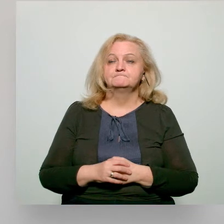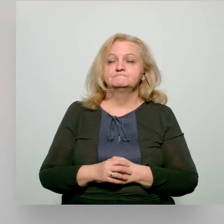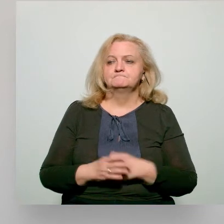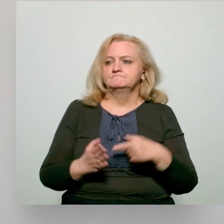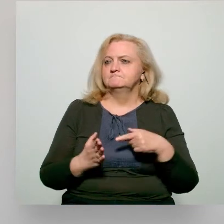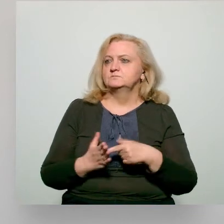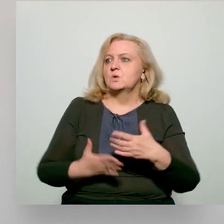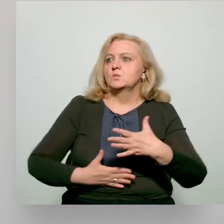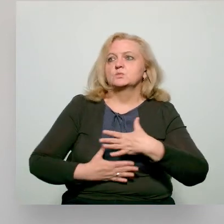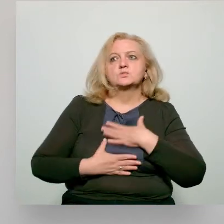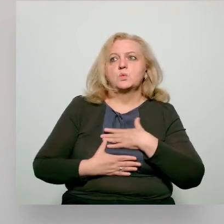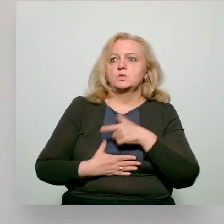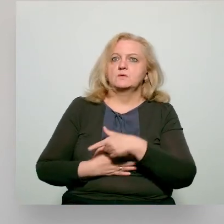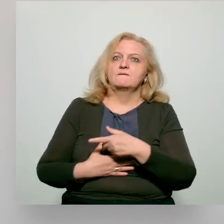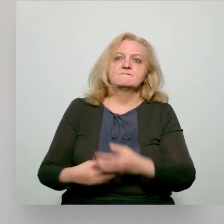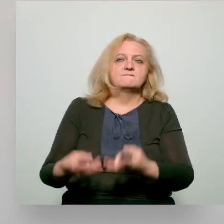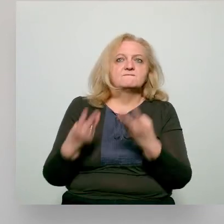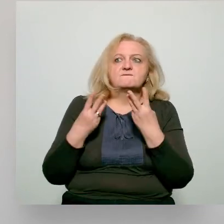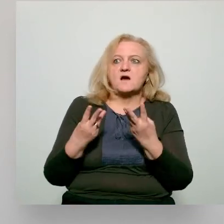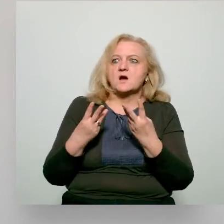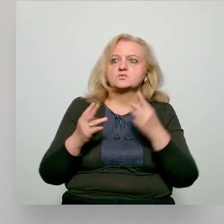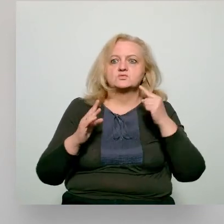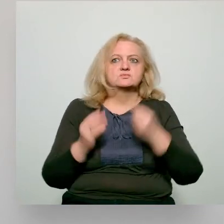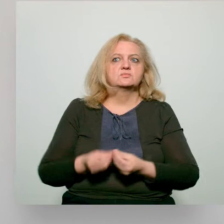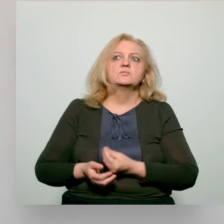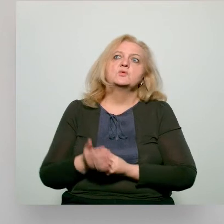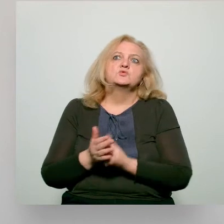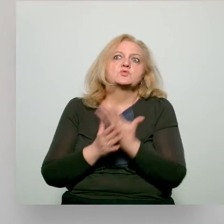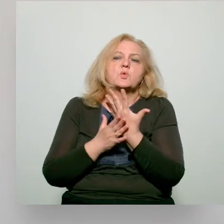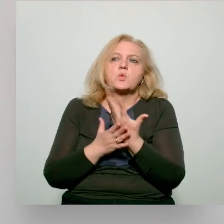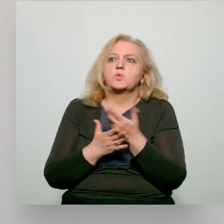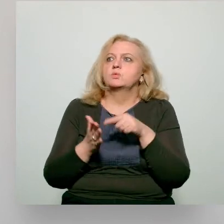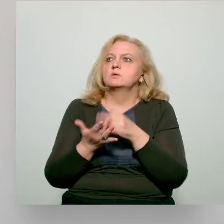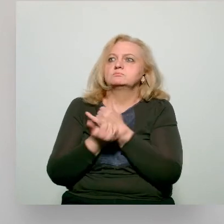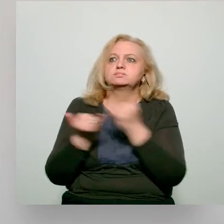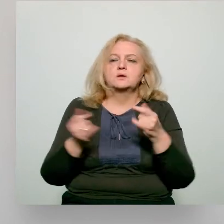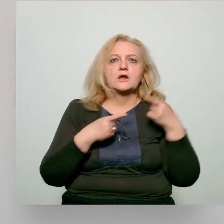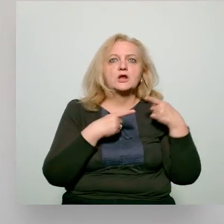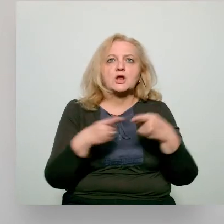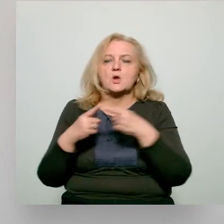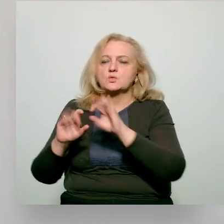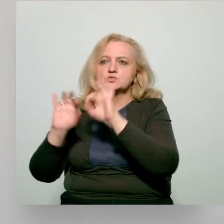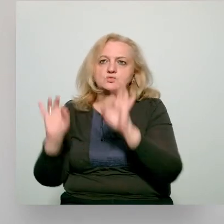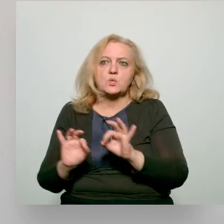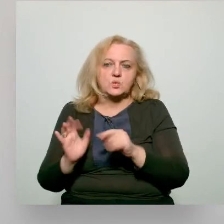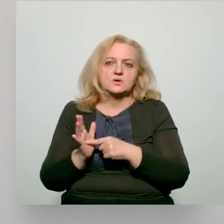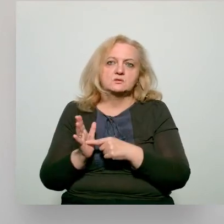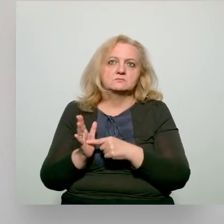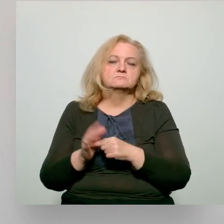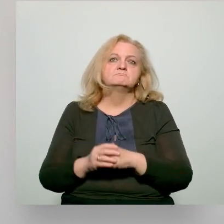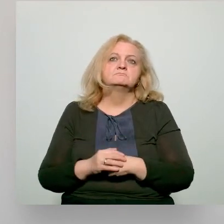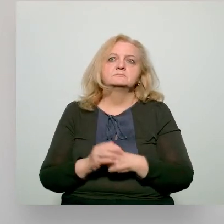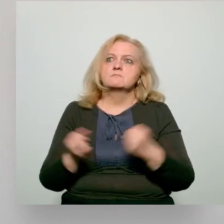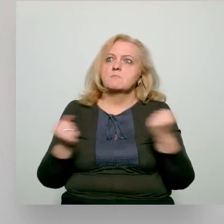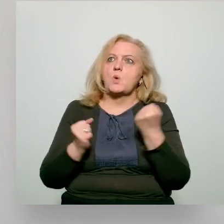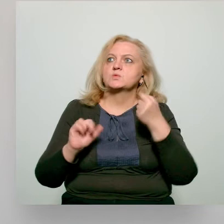важливим джудом для творчості, для різних керунків штуки. По просто ході о то, що, понівач, зараз видаження